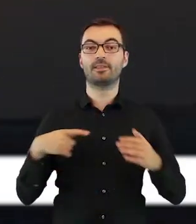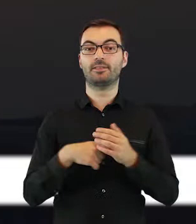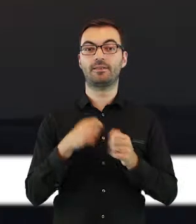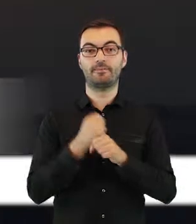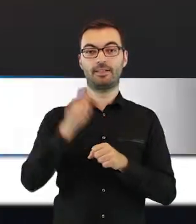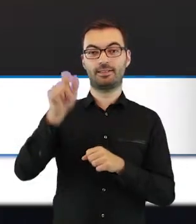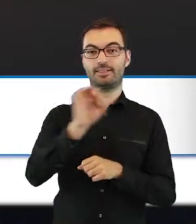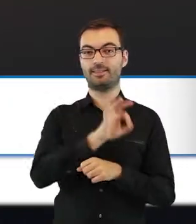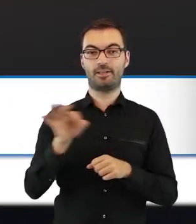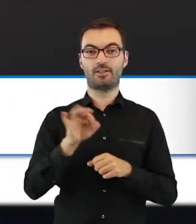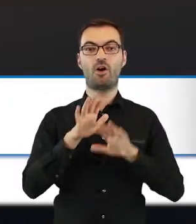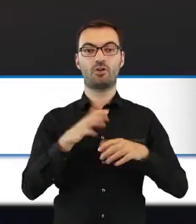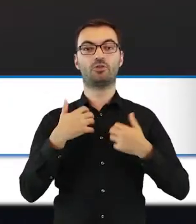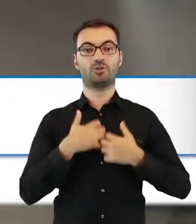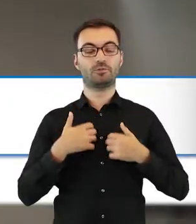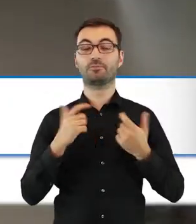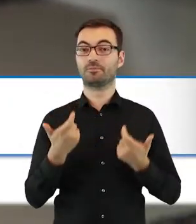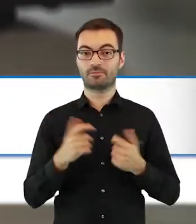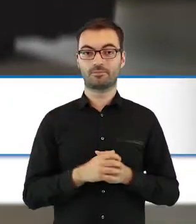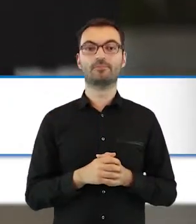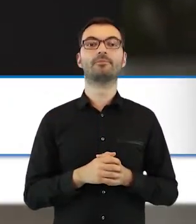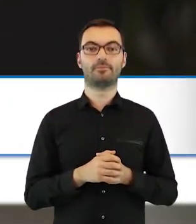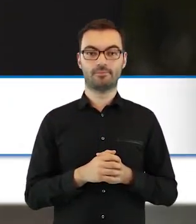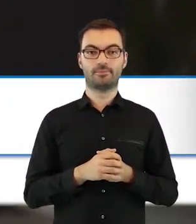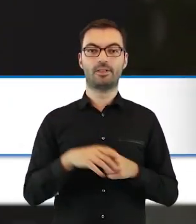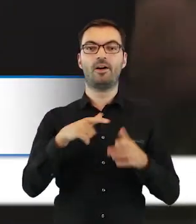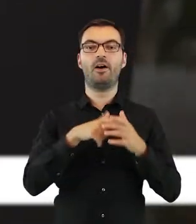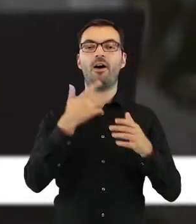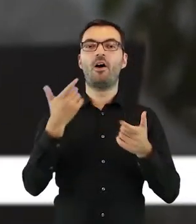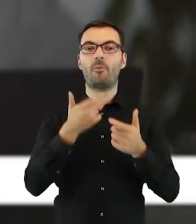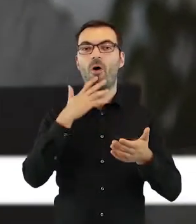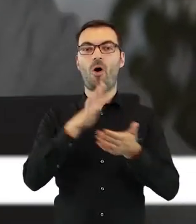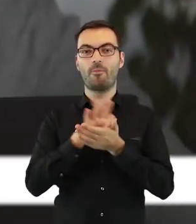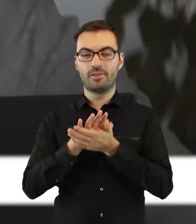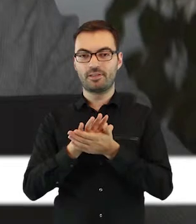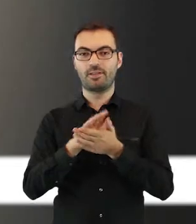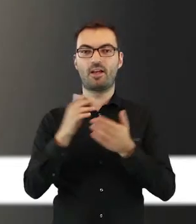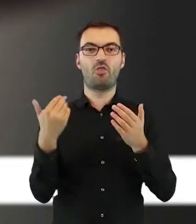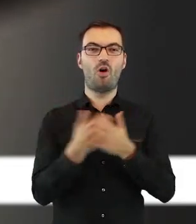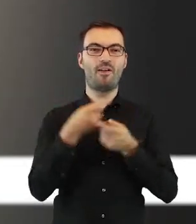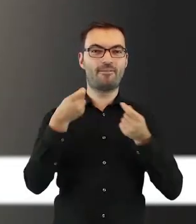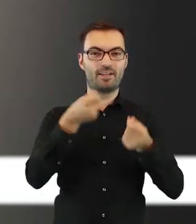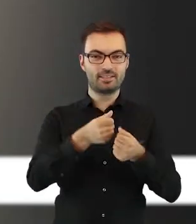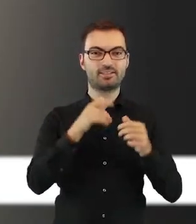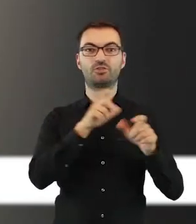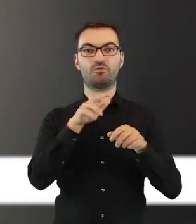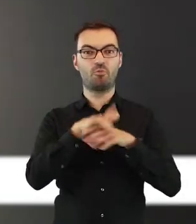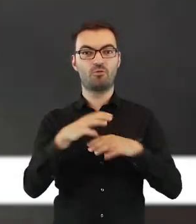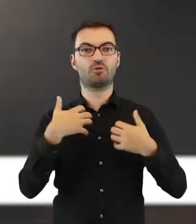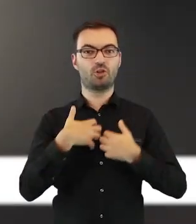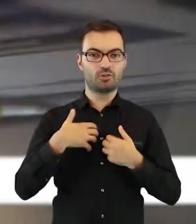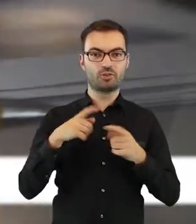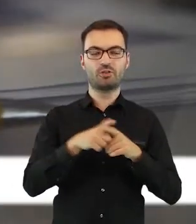Celem pracy specjalisty ochrony środowiska jest m.in. opiniowanie wpływu na środowisko nowych inwestycji, określenie